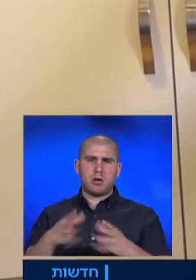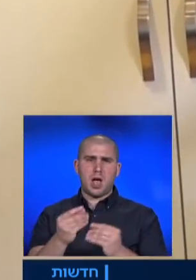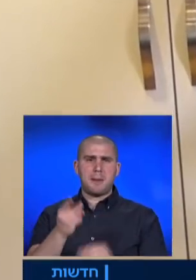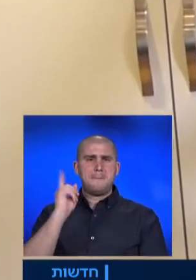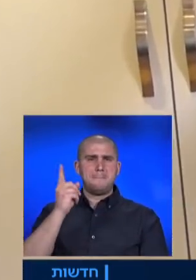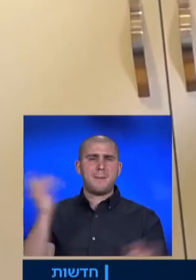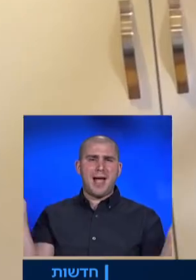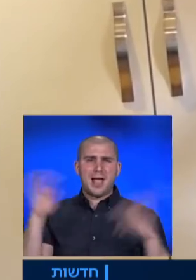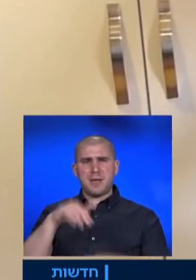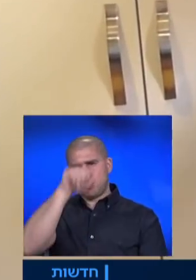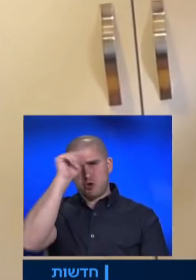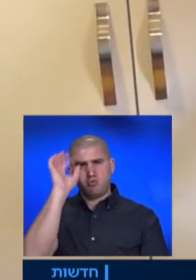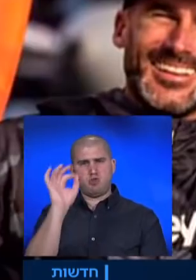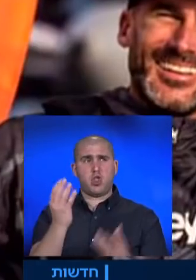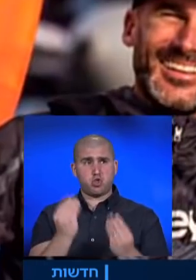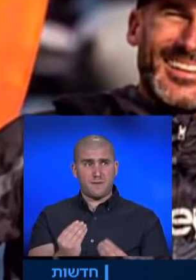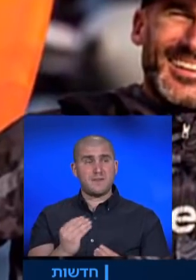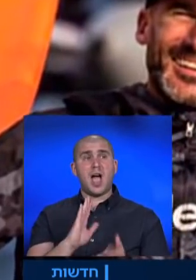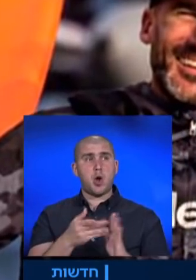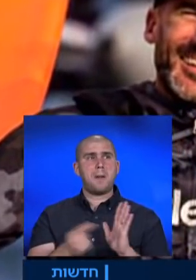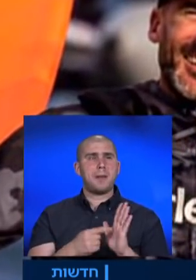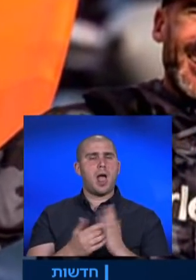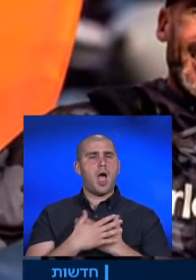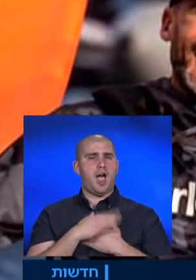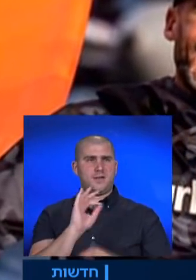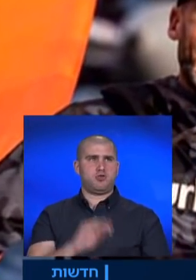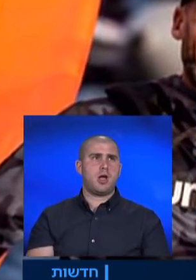הטוב, והכל בגלל אהבה.